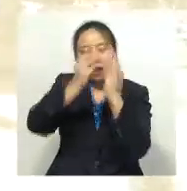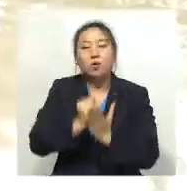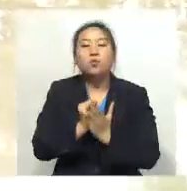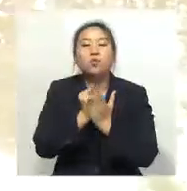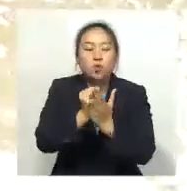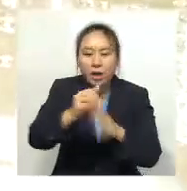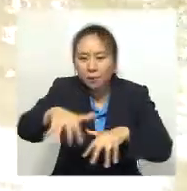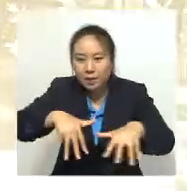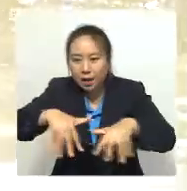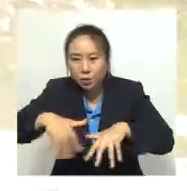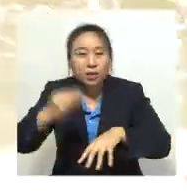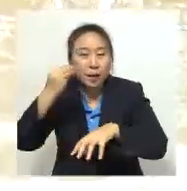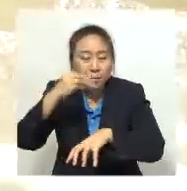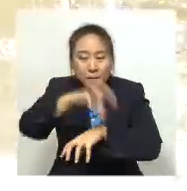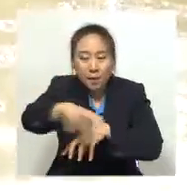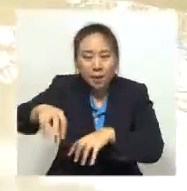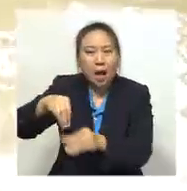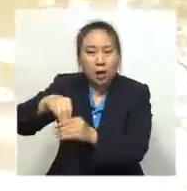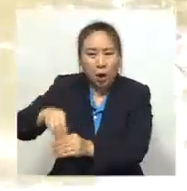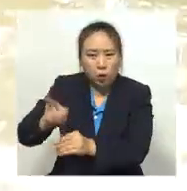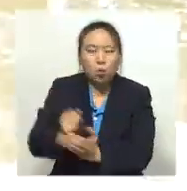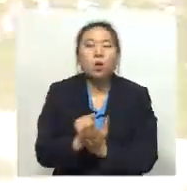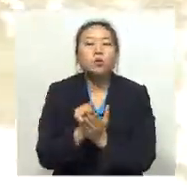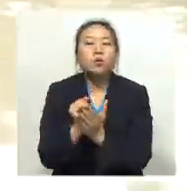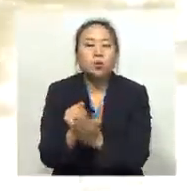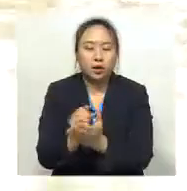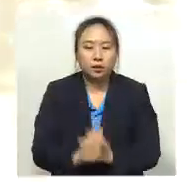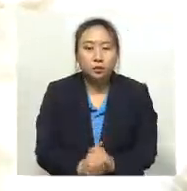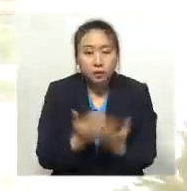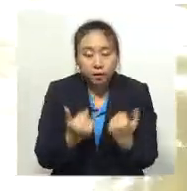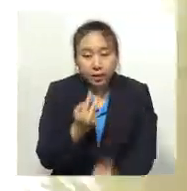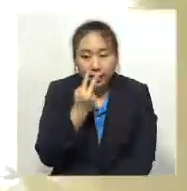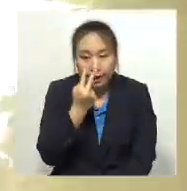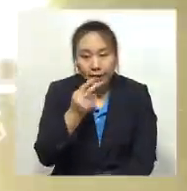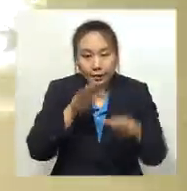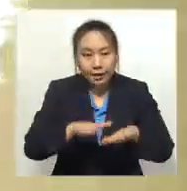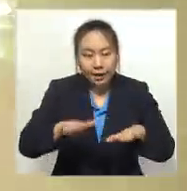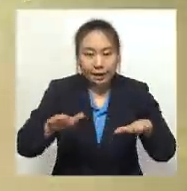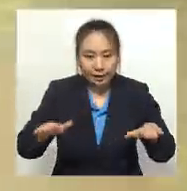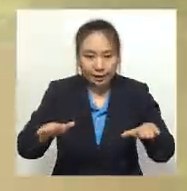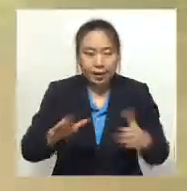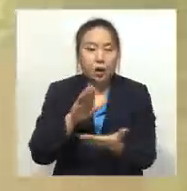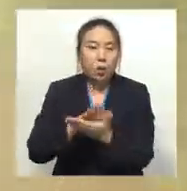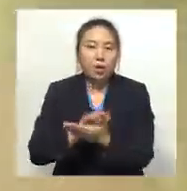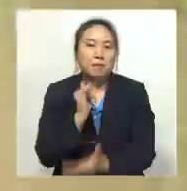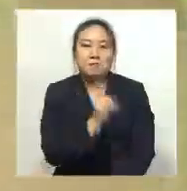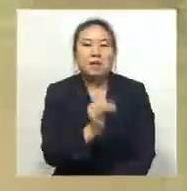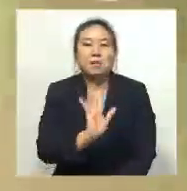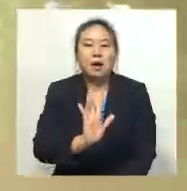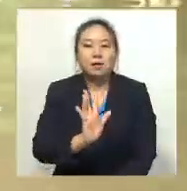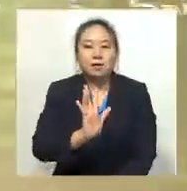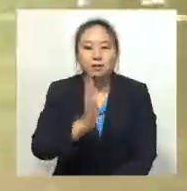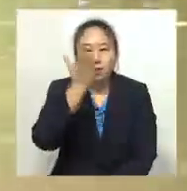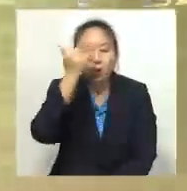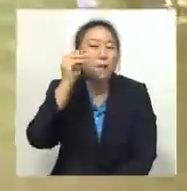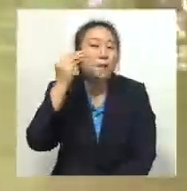ที่ยังอยู่ในบ้านอยู่นะคะแล้วอย่างที่คุณผู้ชมเห็นนี้นะคะก็เป็นเด็กๆที่ไม่ได้ไปโรงเรียนค่ะเพราะว่า